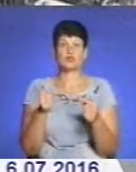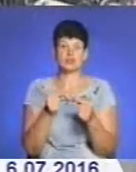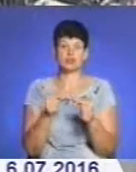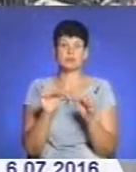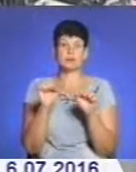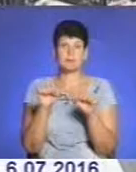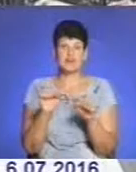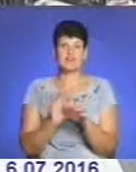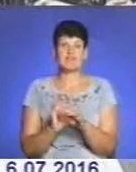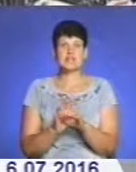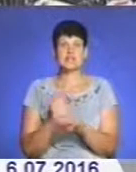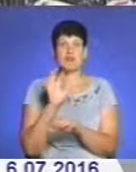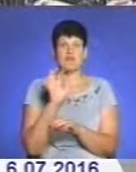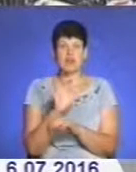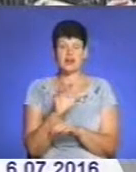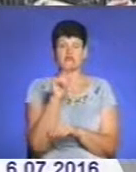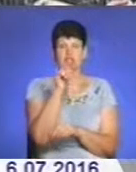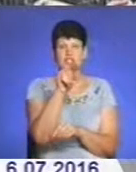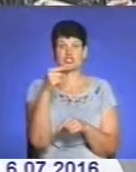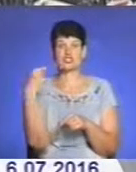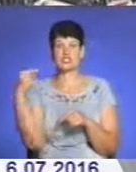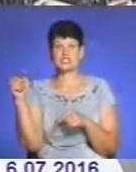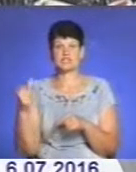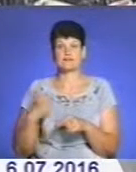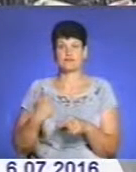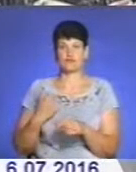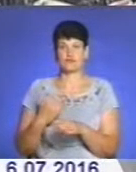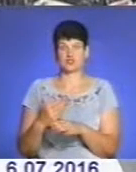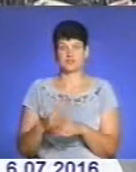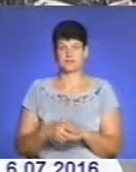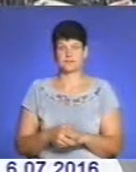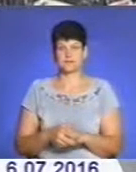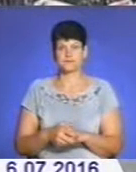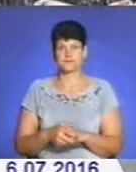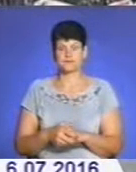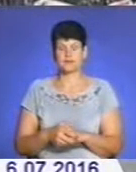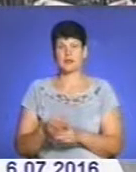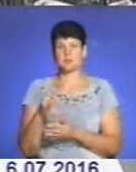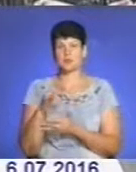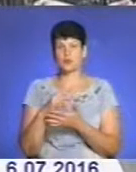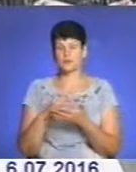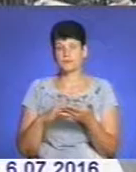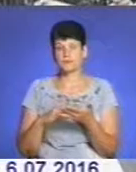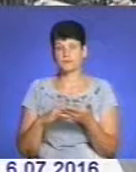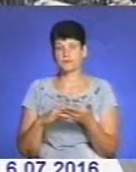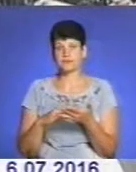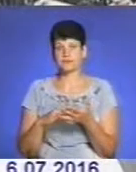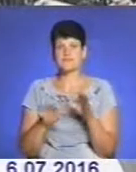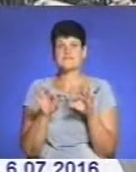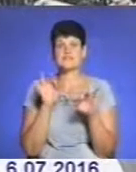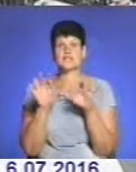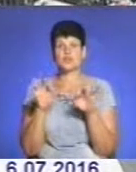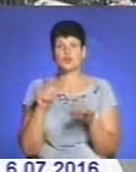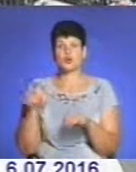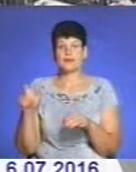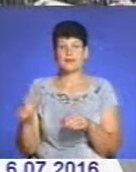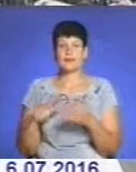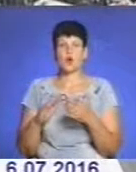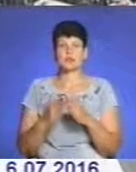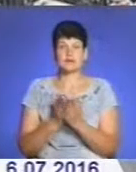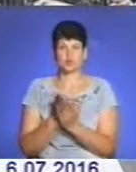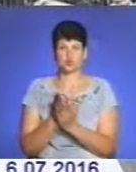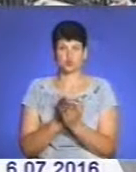людей, направляли б їх в ті або інші військову частину установи. І триває відбір так людей на контрактну службу,